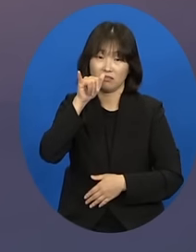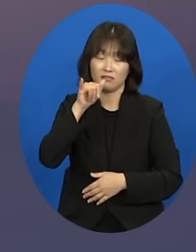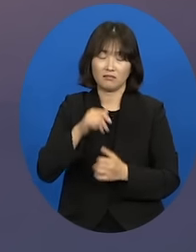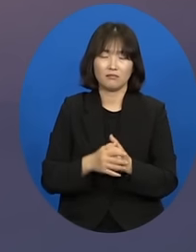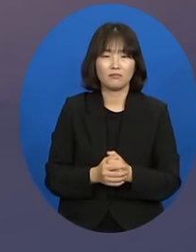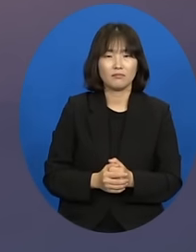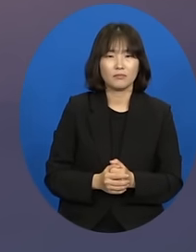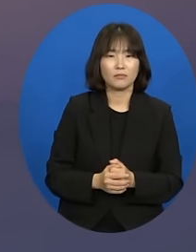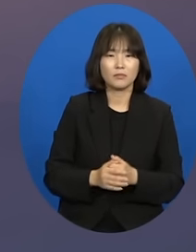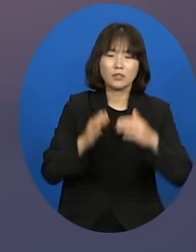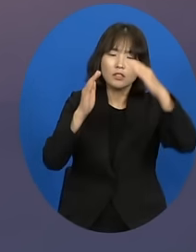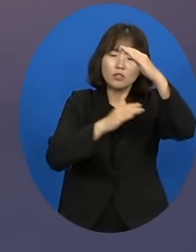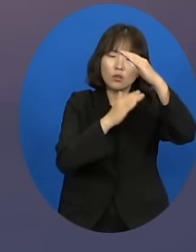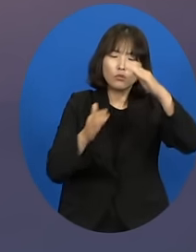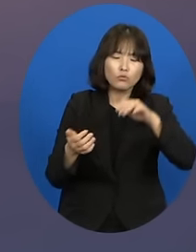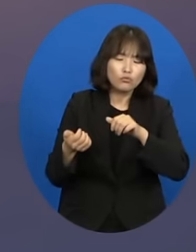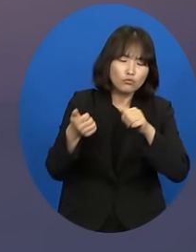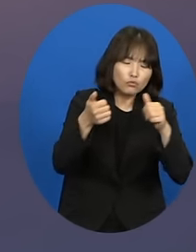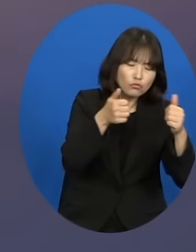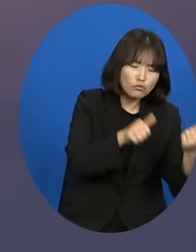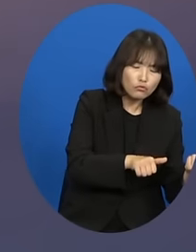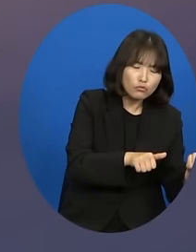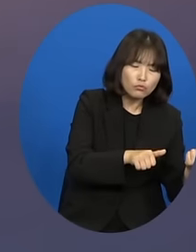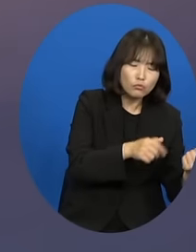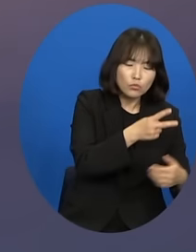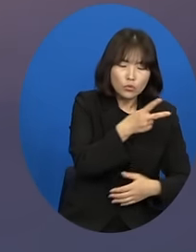성도의 죽음은 잠이에요.